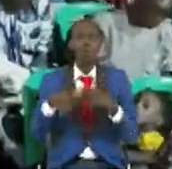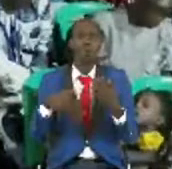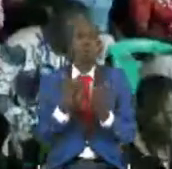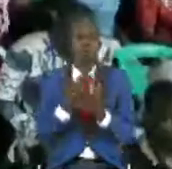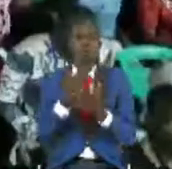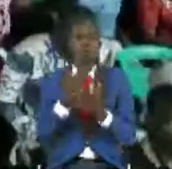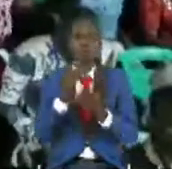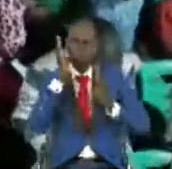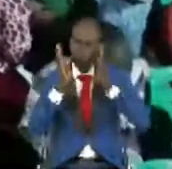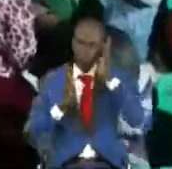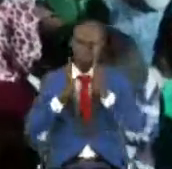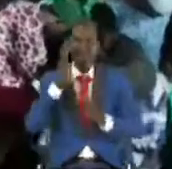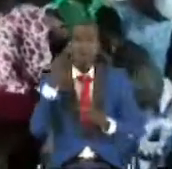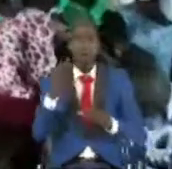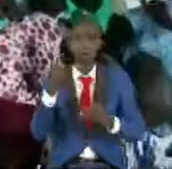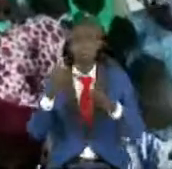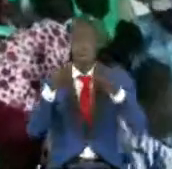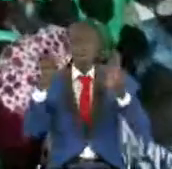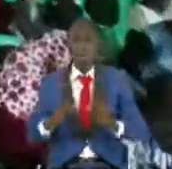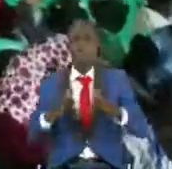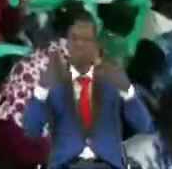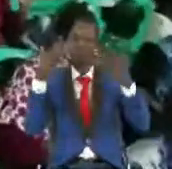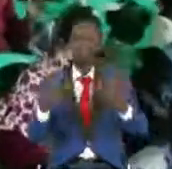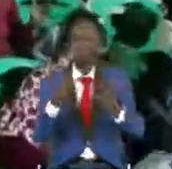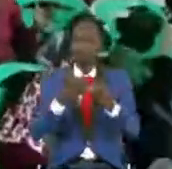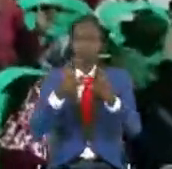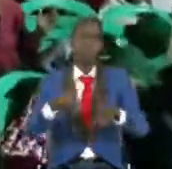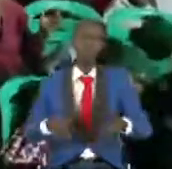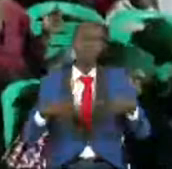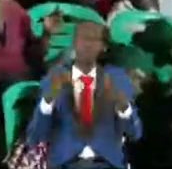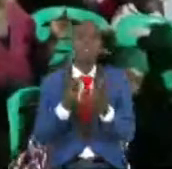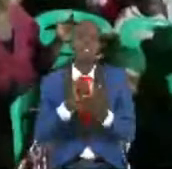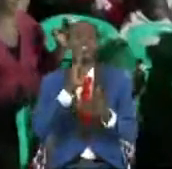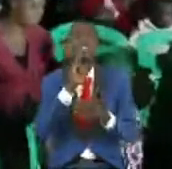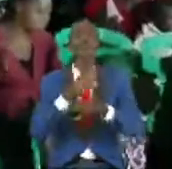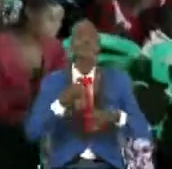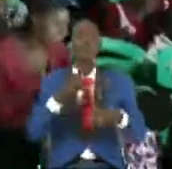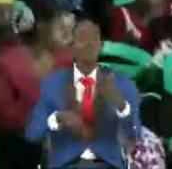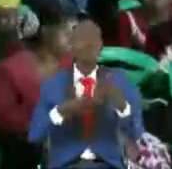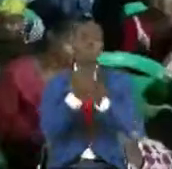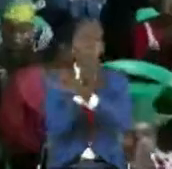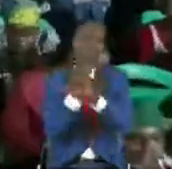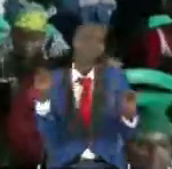les troubles de l'ennemi accomplis dans ta vie. Ça, c'est la rédemption. C'est la rédemption.